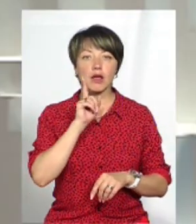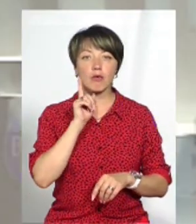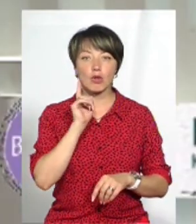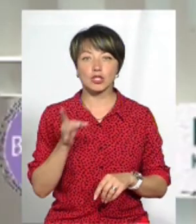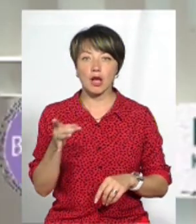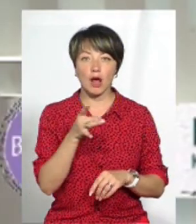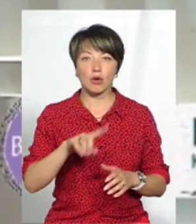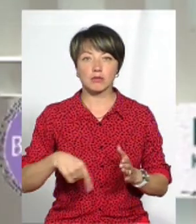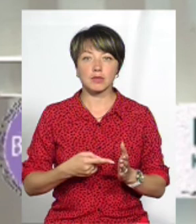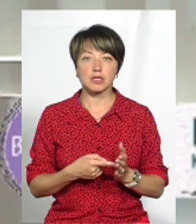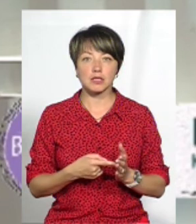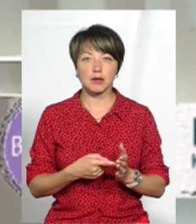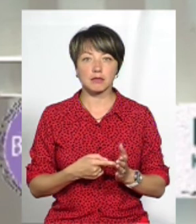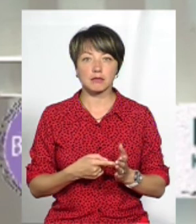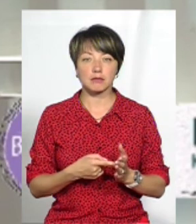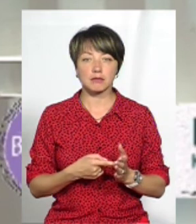міста?